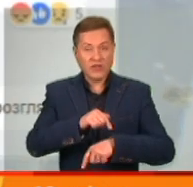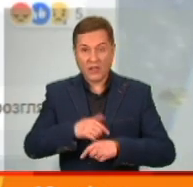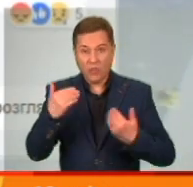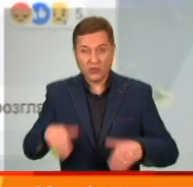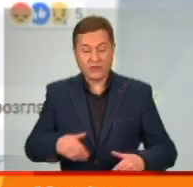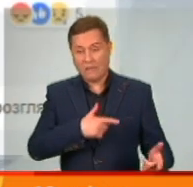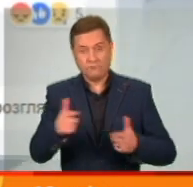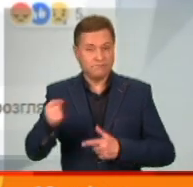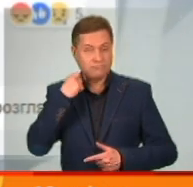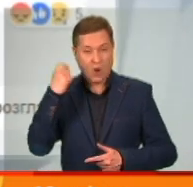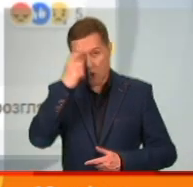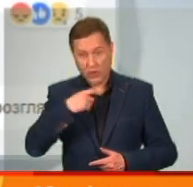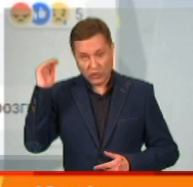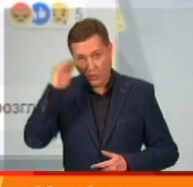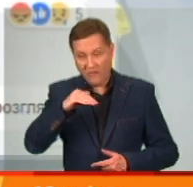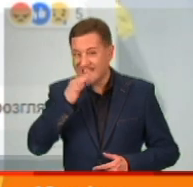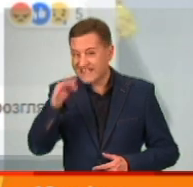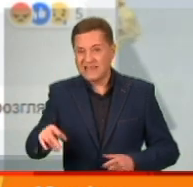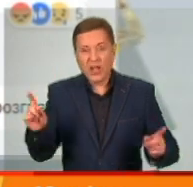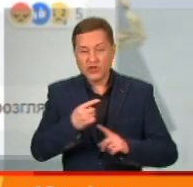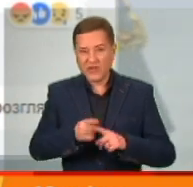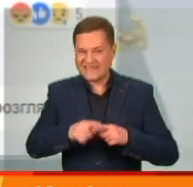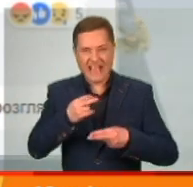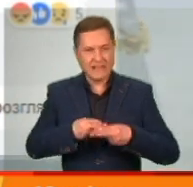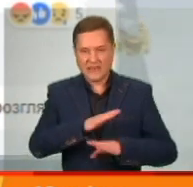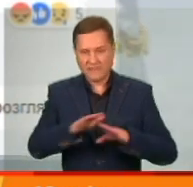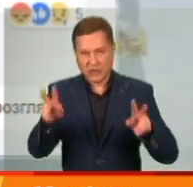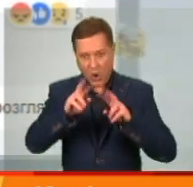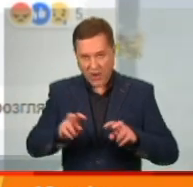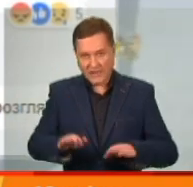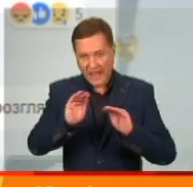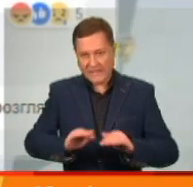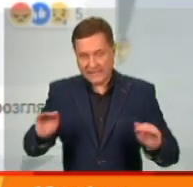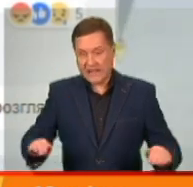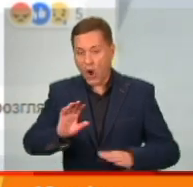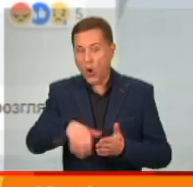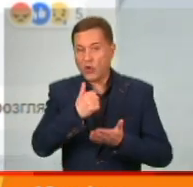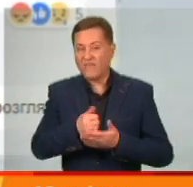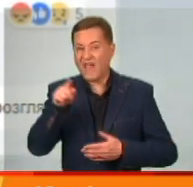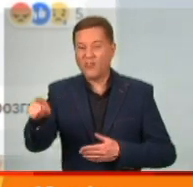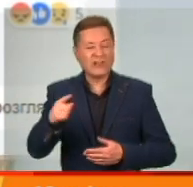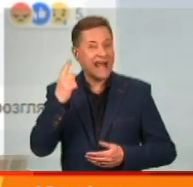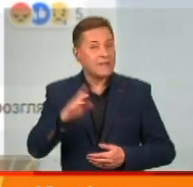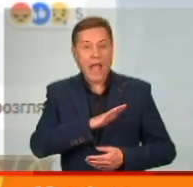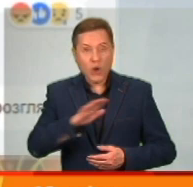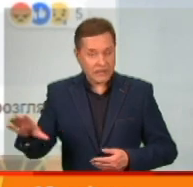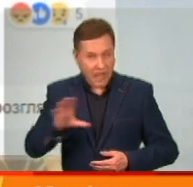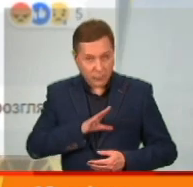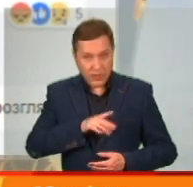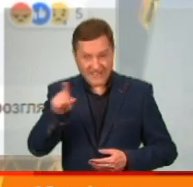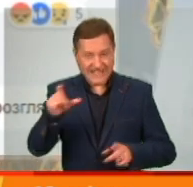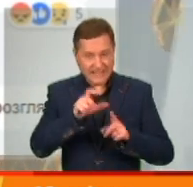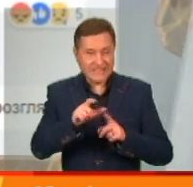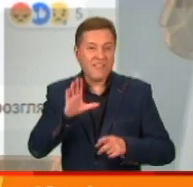11 година ранку, а вона вже готова, хоча сказала, що це їй не заважає оглядати дітей. І головне, вона там не одна така була, бо з її